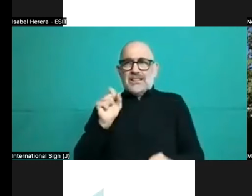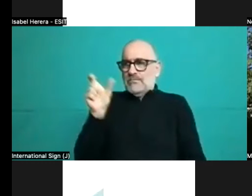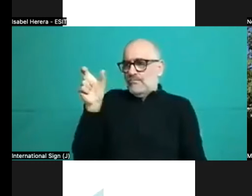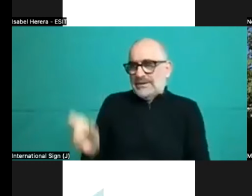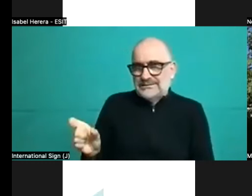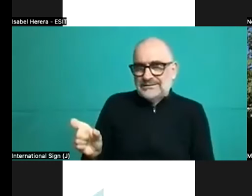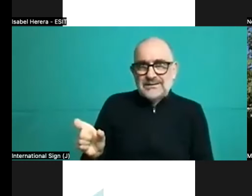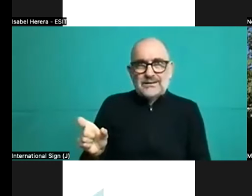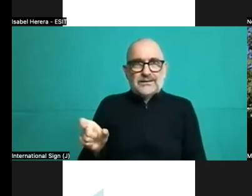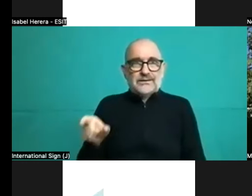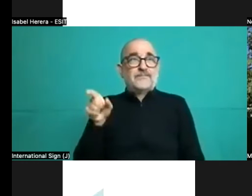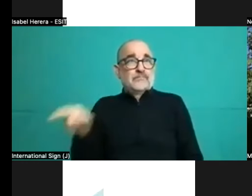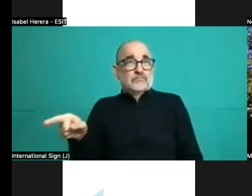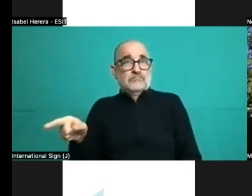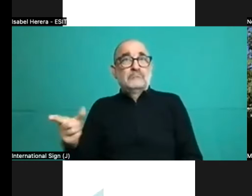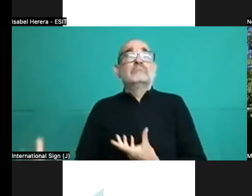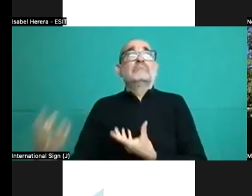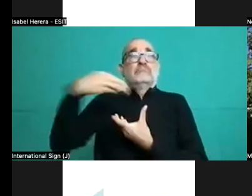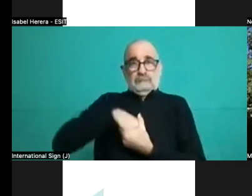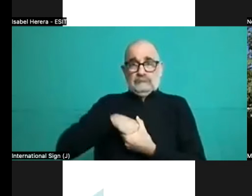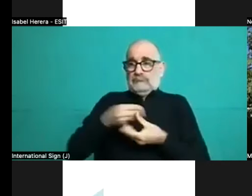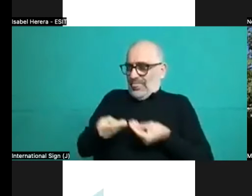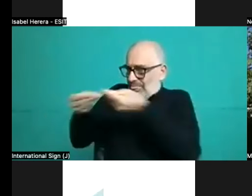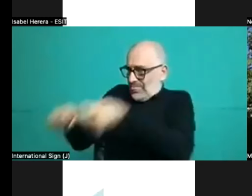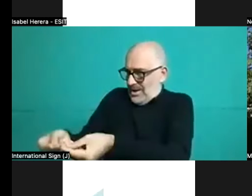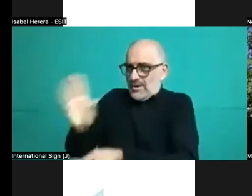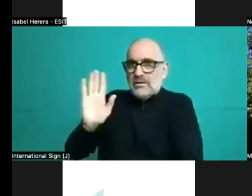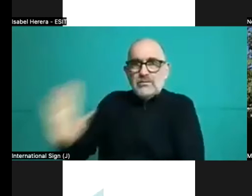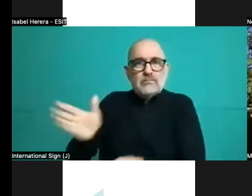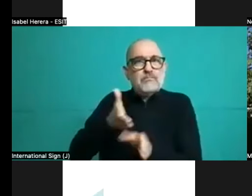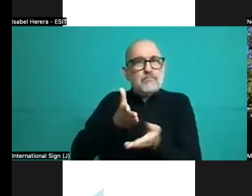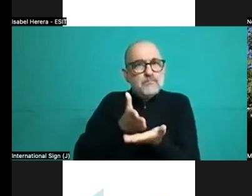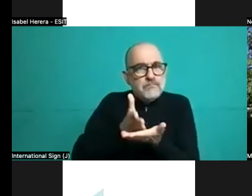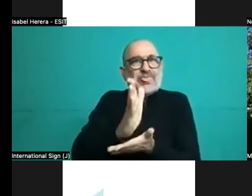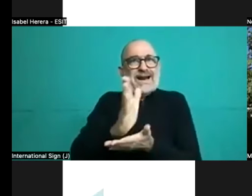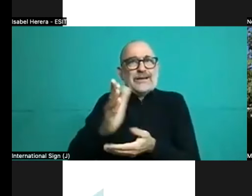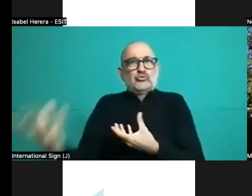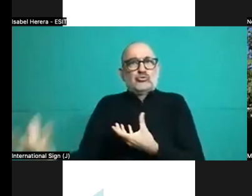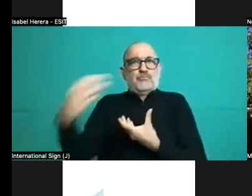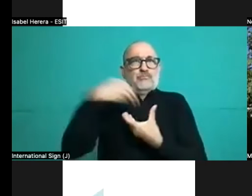Il faut donner la priorité aux droits des patients dans leurs soins.